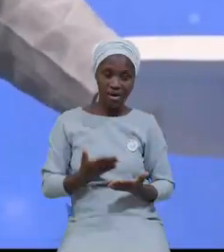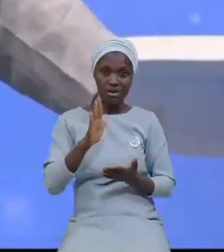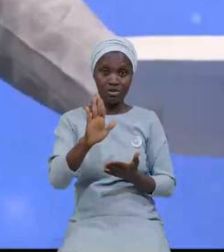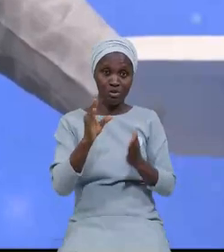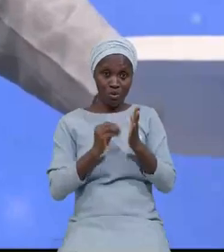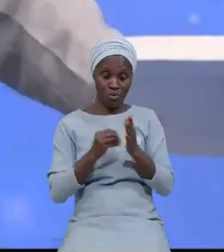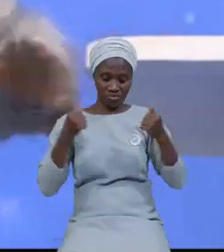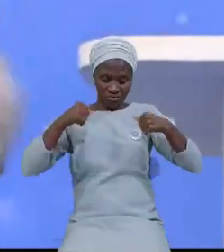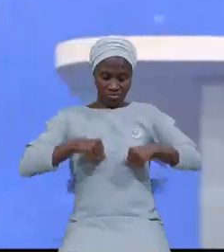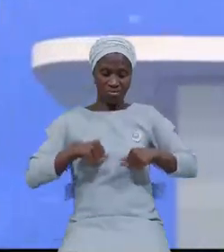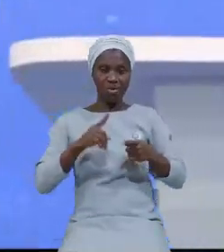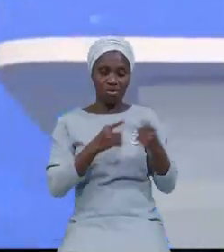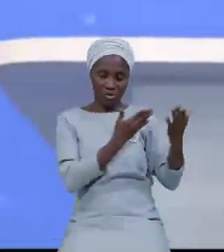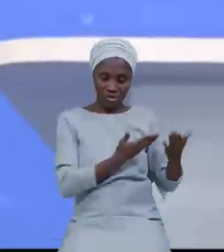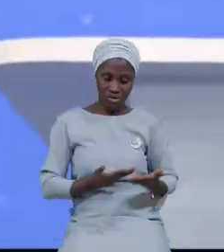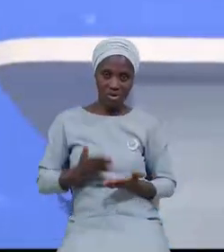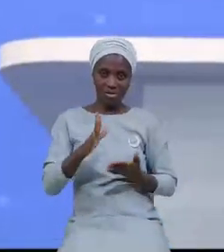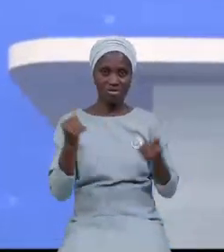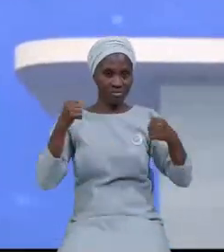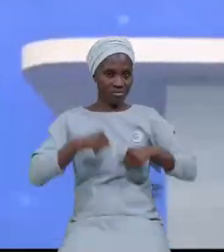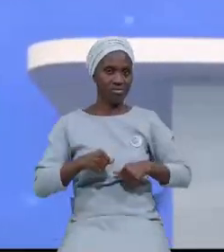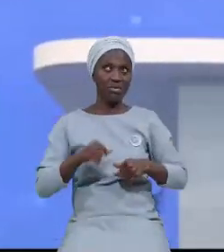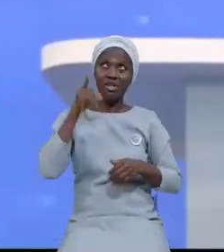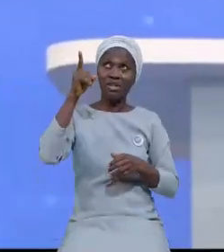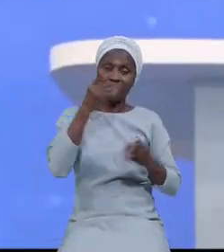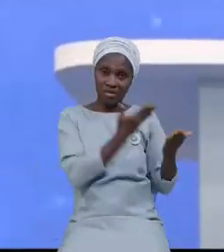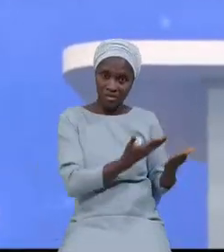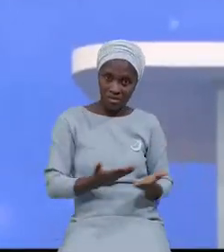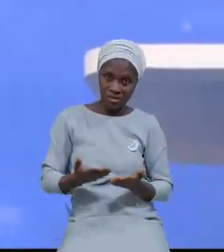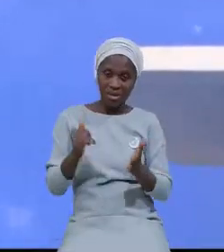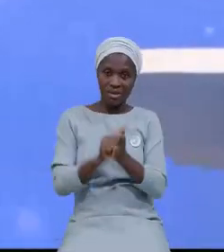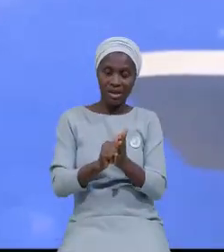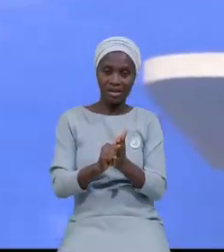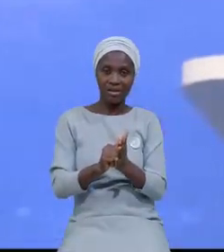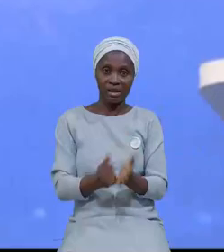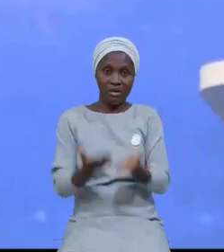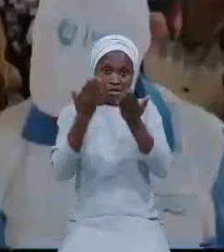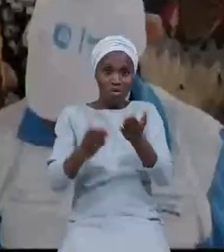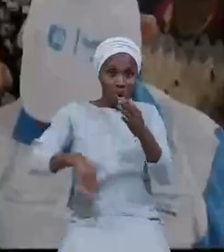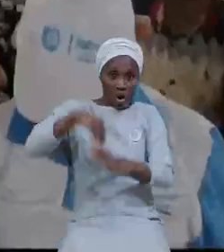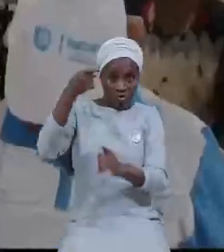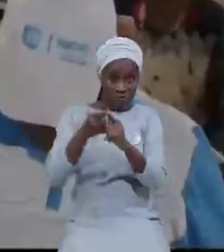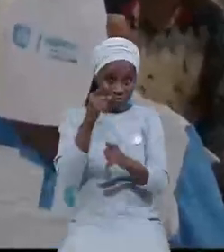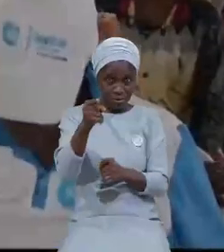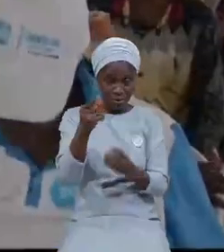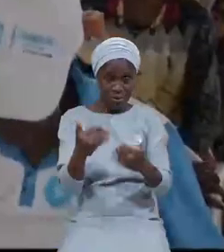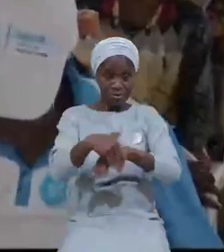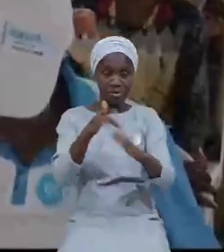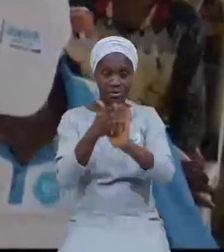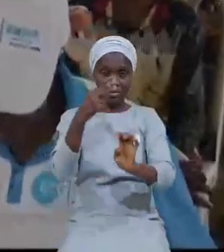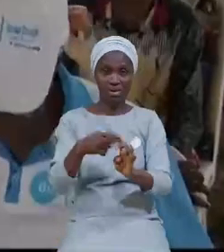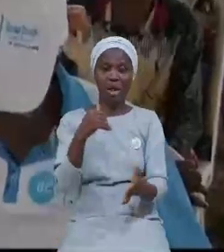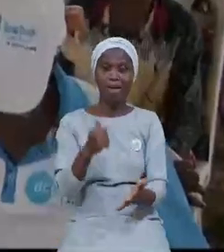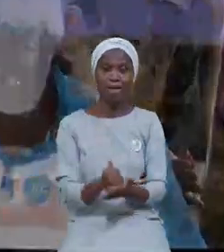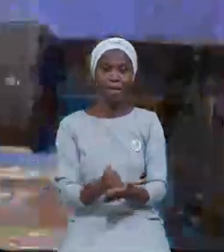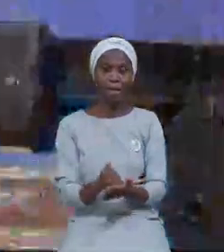damnation et pour porter ta condamnation alors il portera ce fardeau de ta vie ce soir au nom de